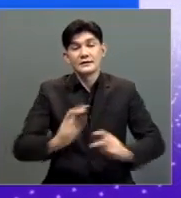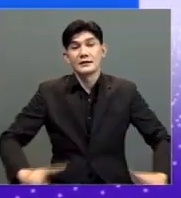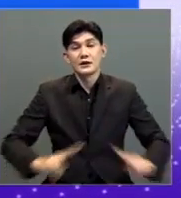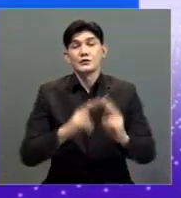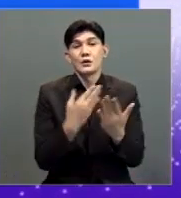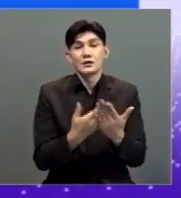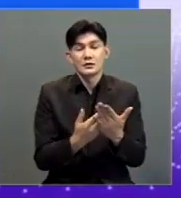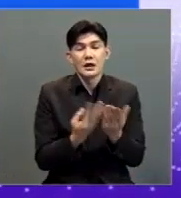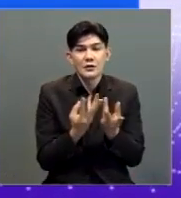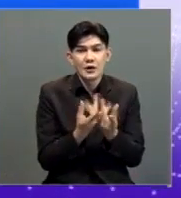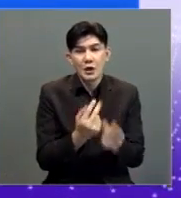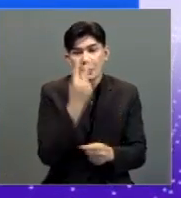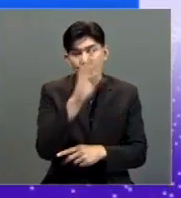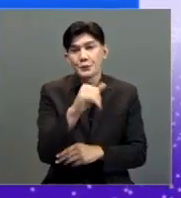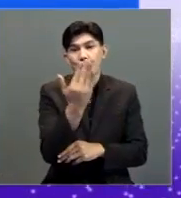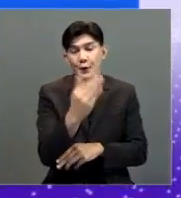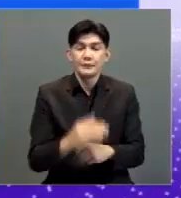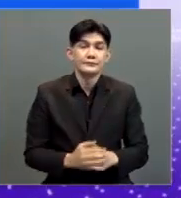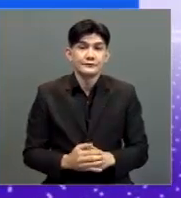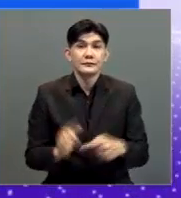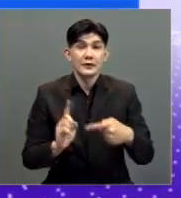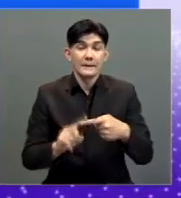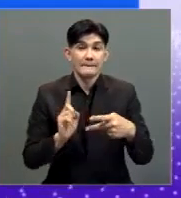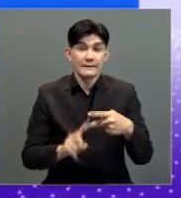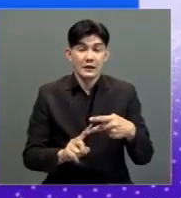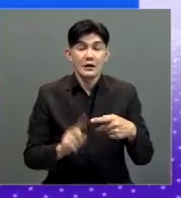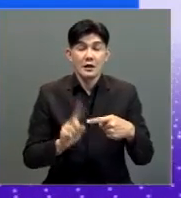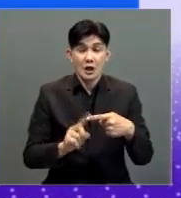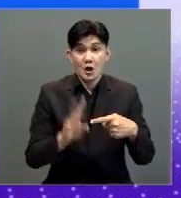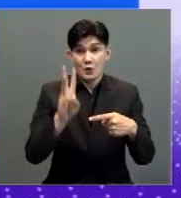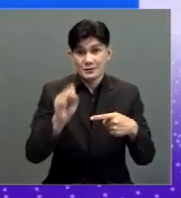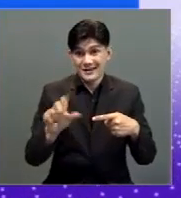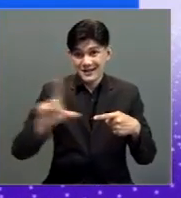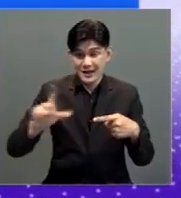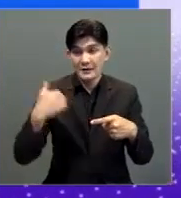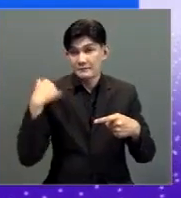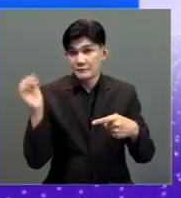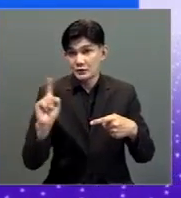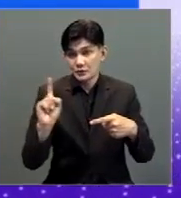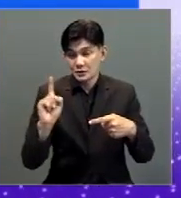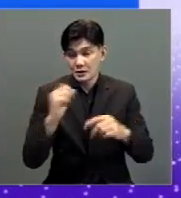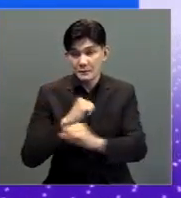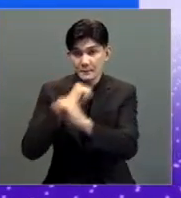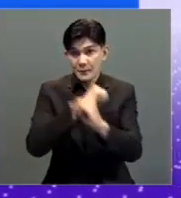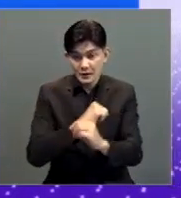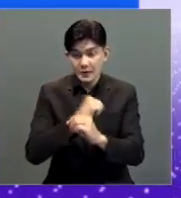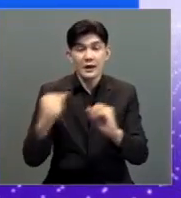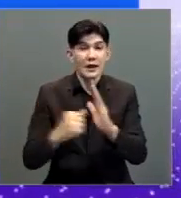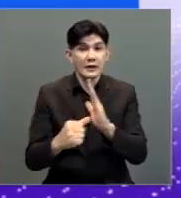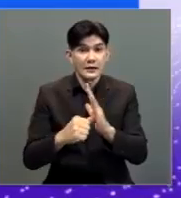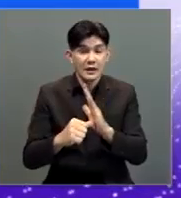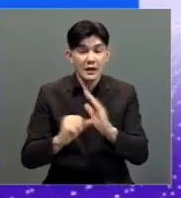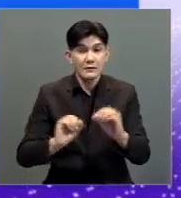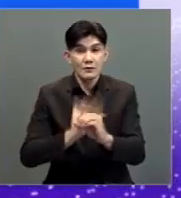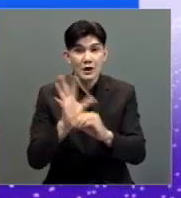คลังไปดูตัวเลขอีกครั้งหนึ่งนะคะและอีกอันนึงใน 600,000 ล้านบาทนี้ก็เอาจะไปใช้ป้องกันแก้ไขการ